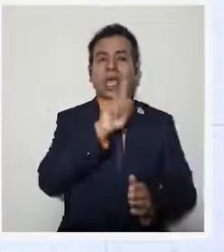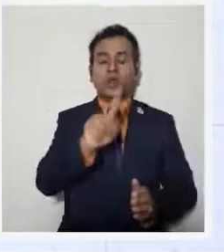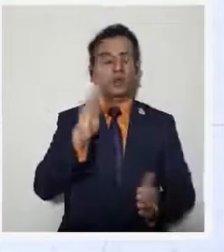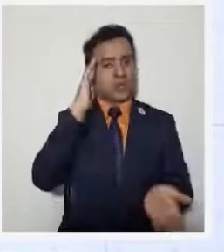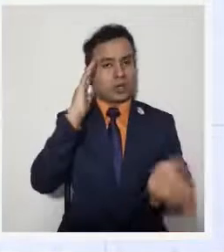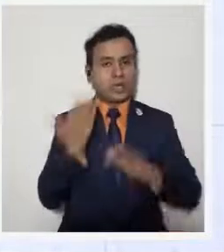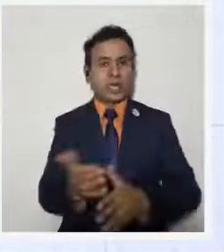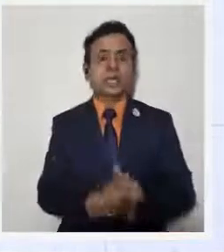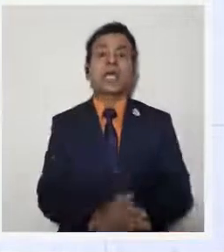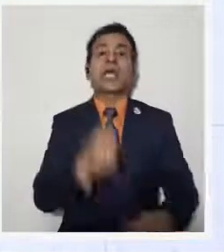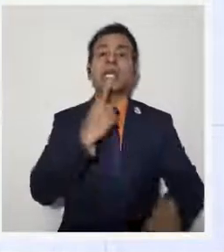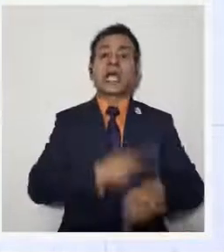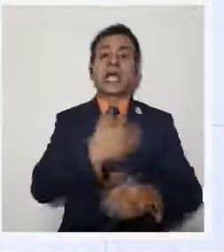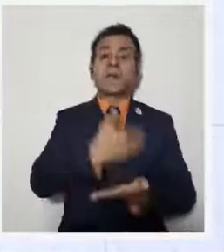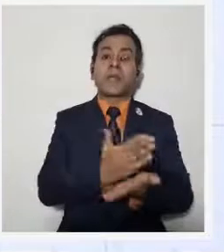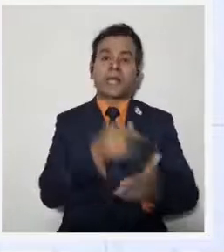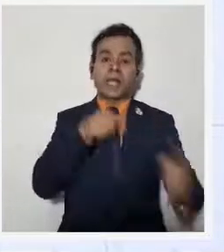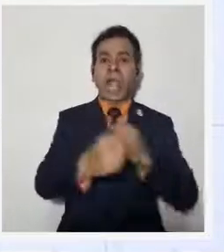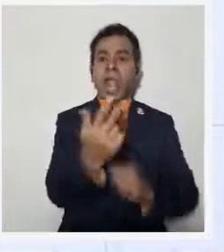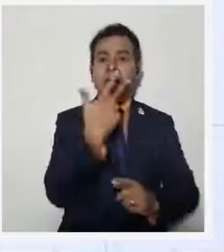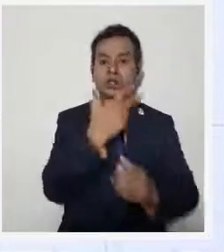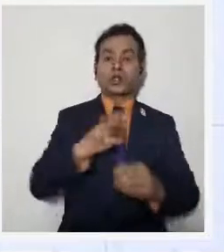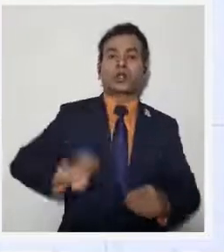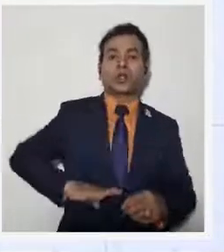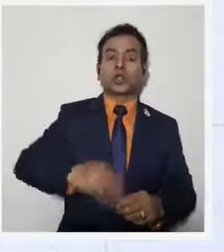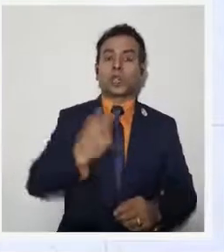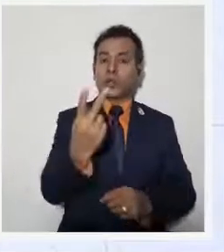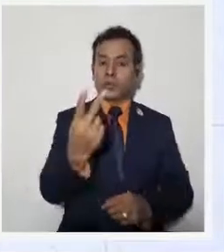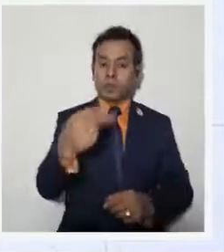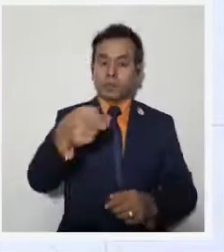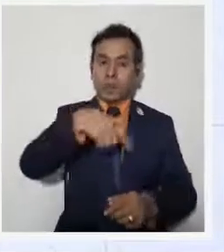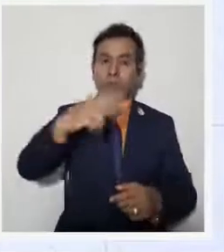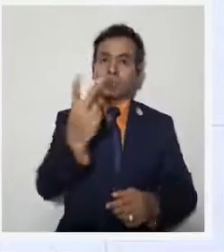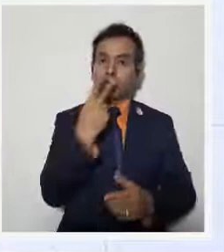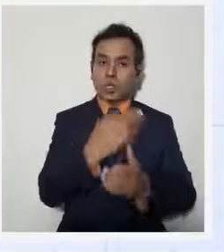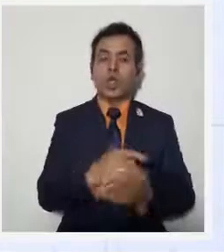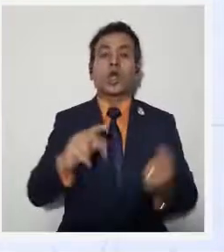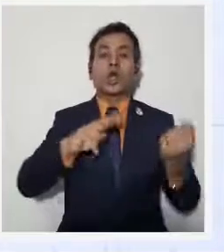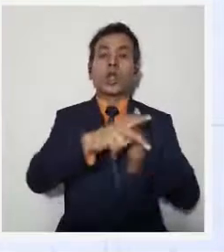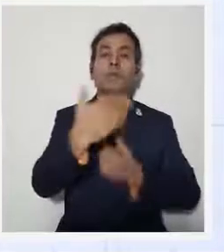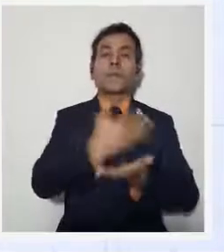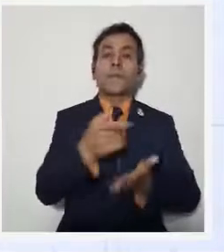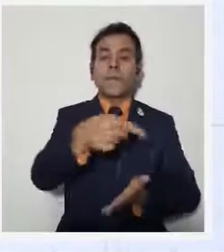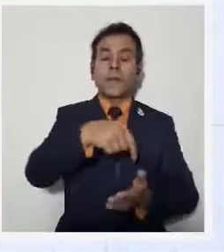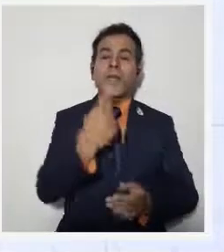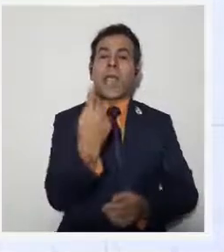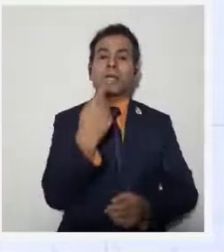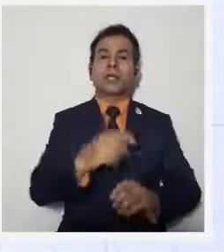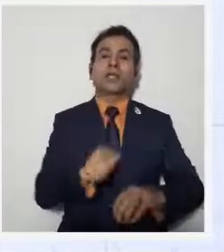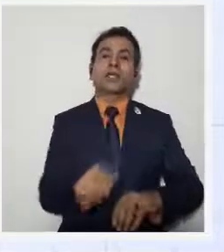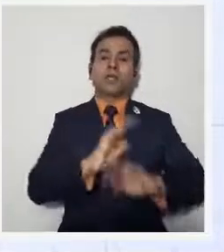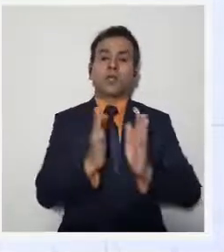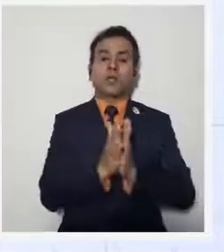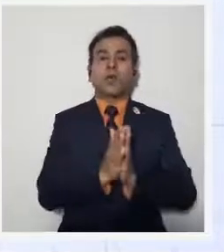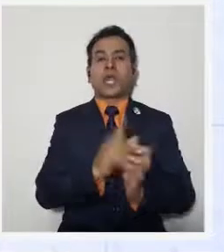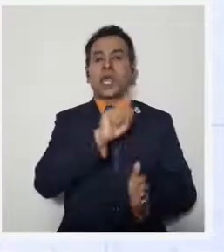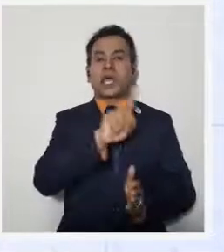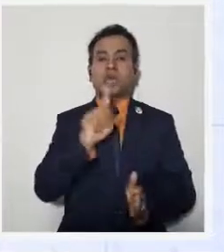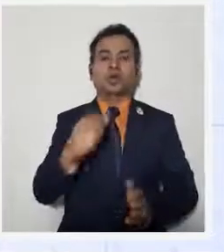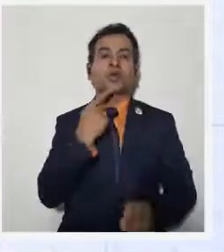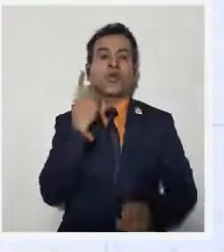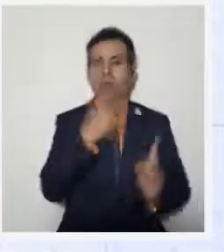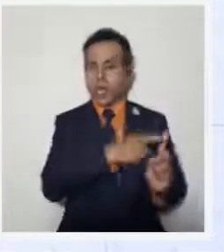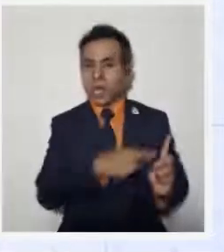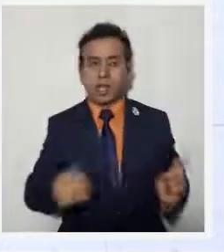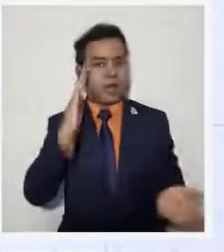31 থেকে 40 বছরে 2 জন এবং 21 থেকে 30 বছরে 1 জন। মৃতদের মধ্যে ঢাকা বিভাগে 8 জন, চট্টগ্রাম বিভাগে